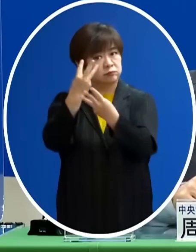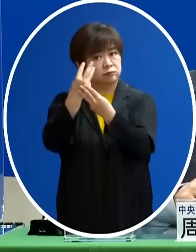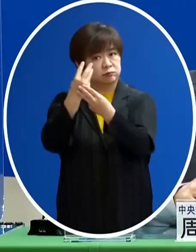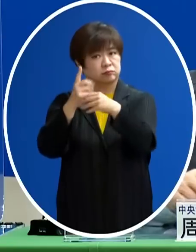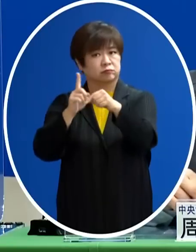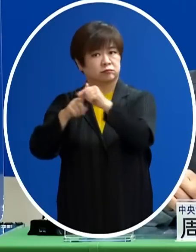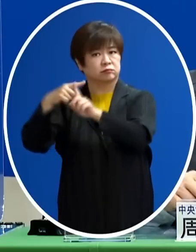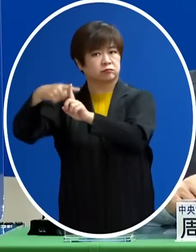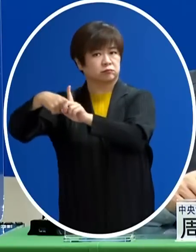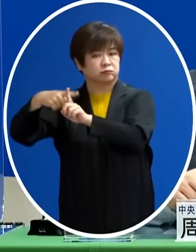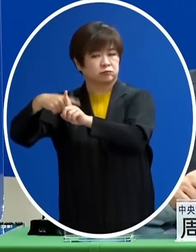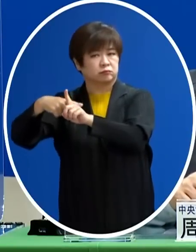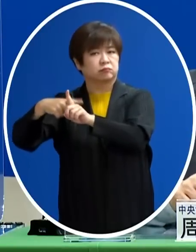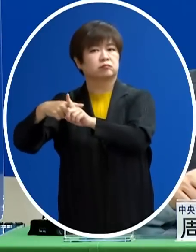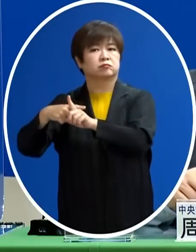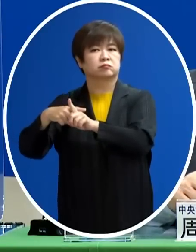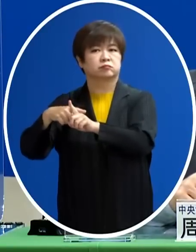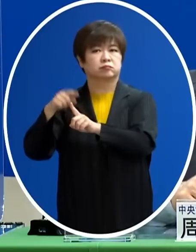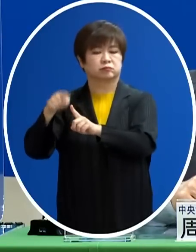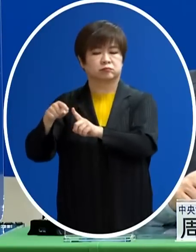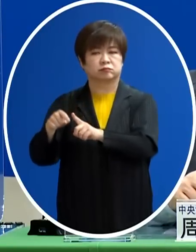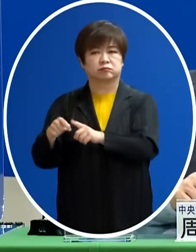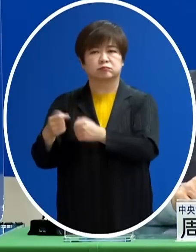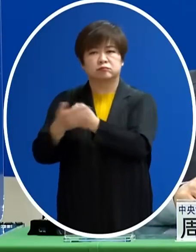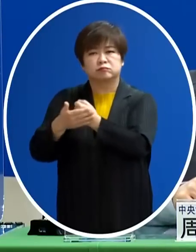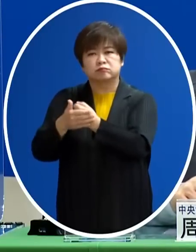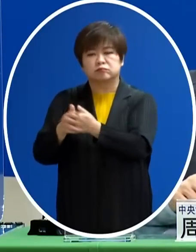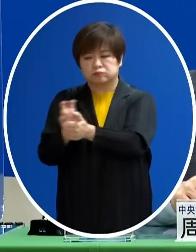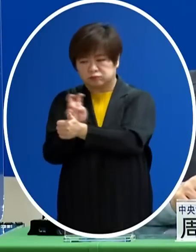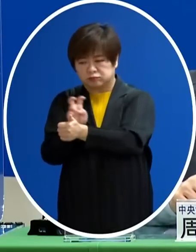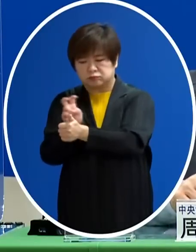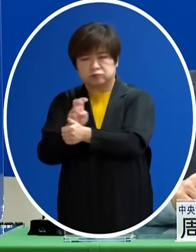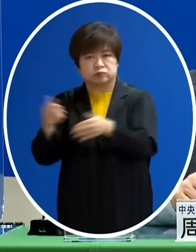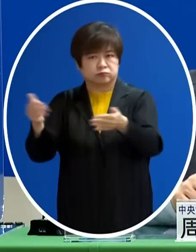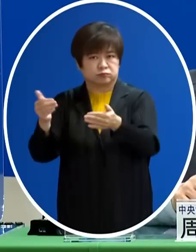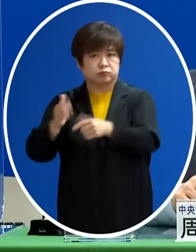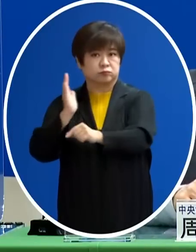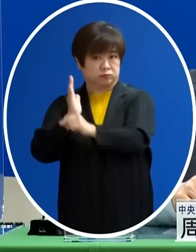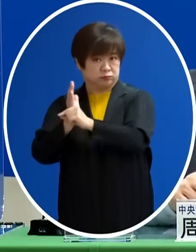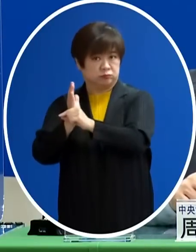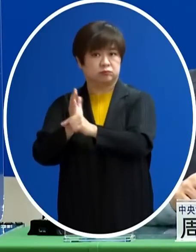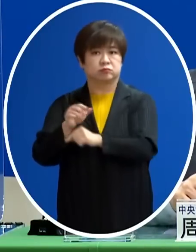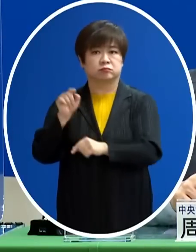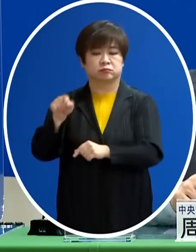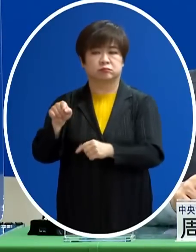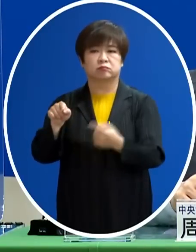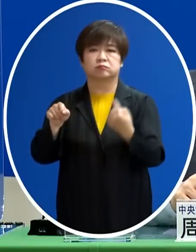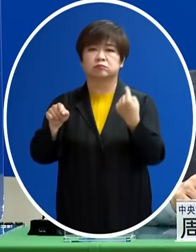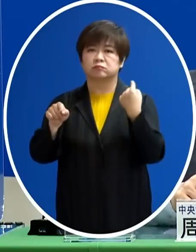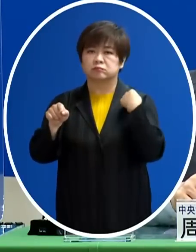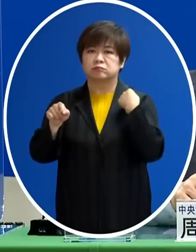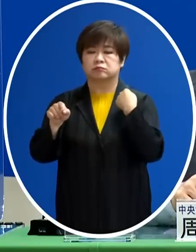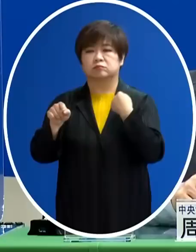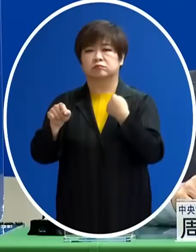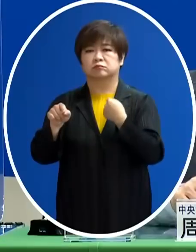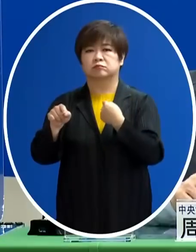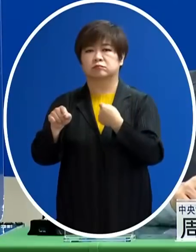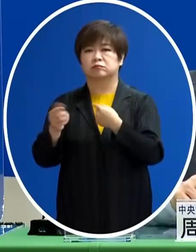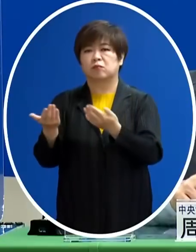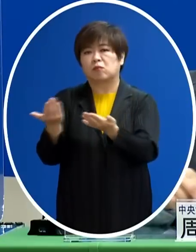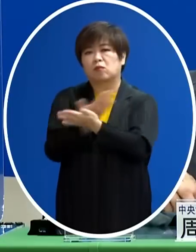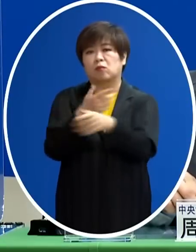重症的个案哈，那仍然在加护病房当中的这位个案，他在昨天已经有转出